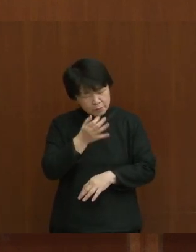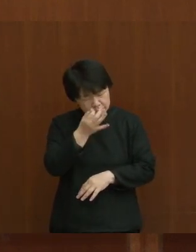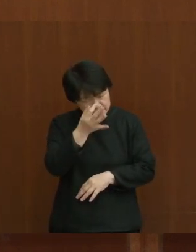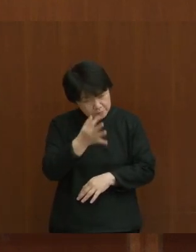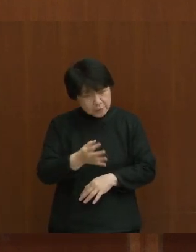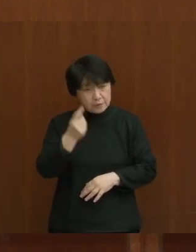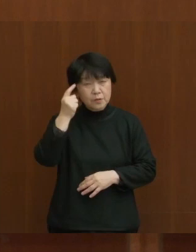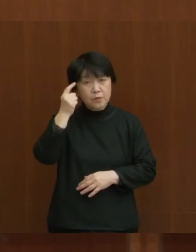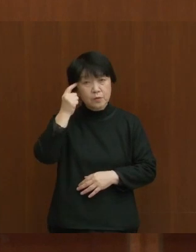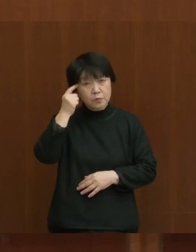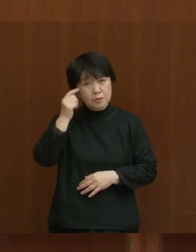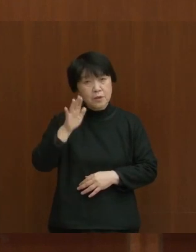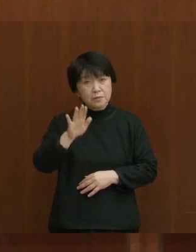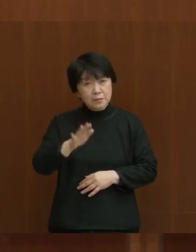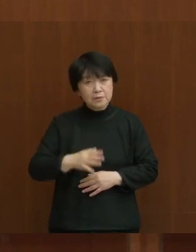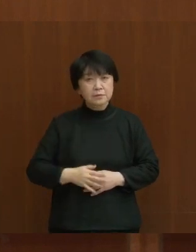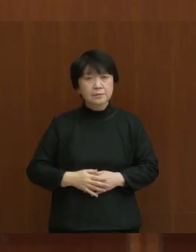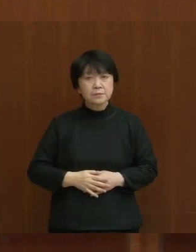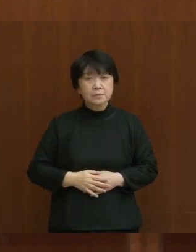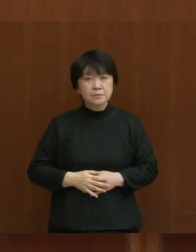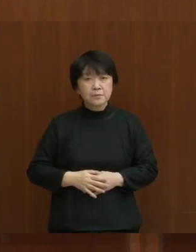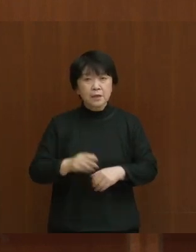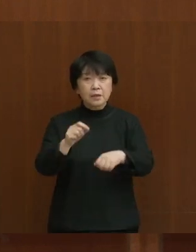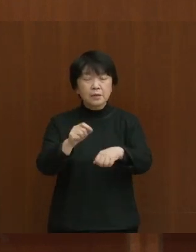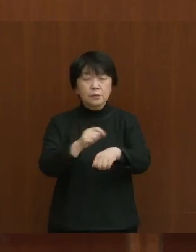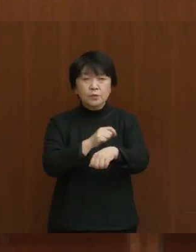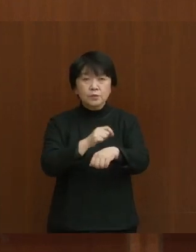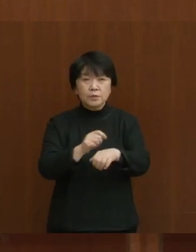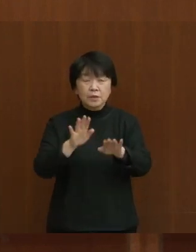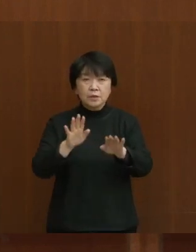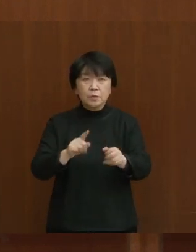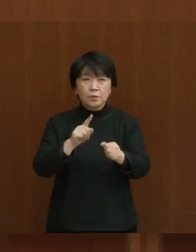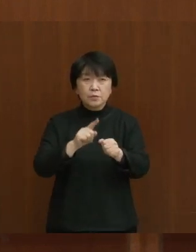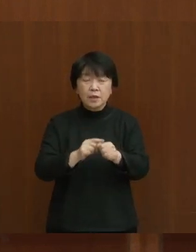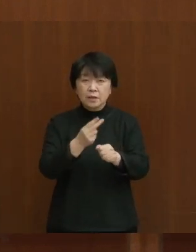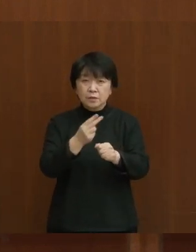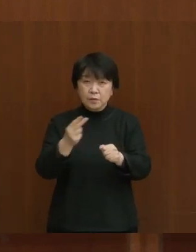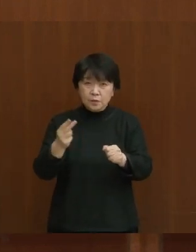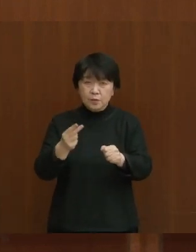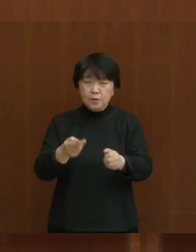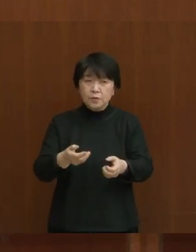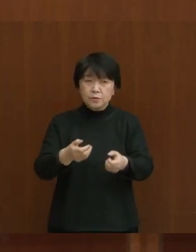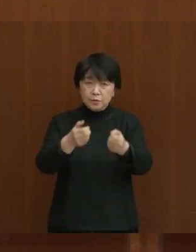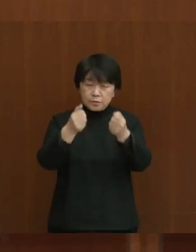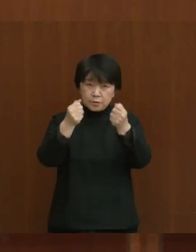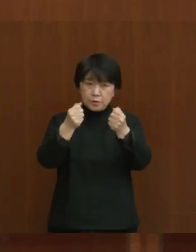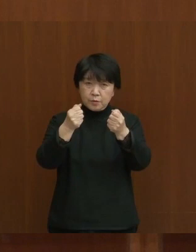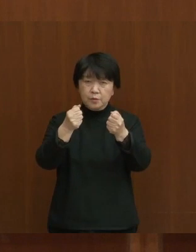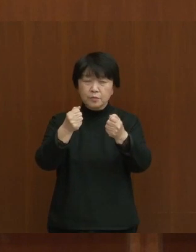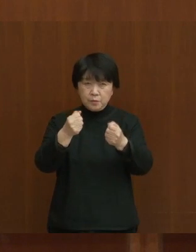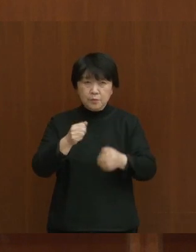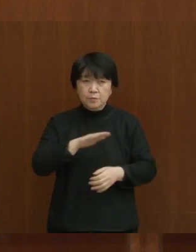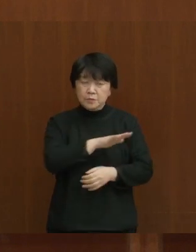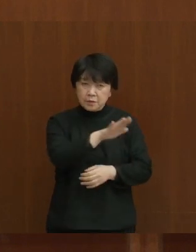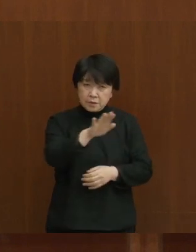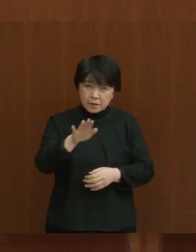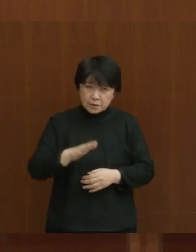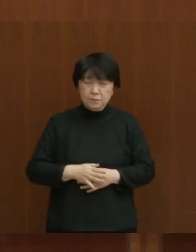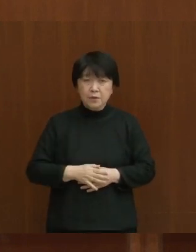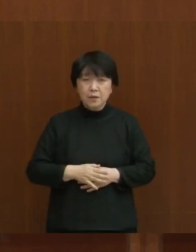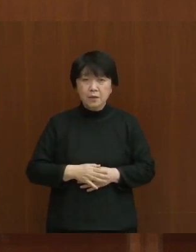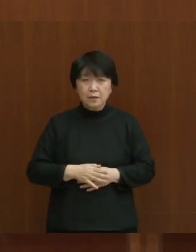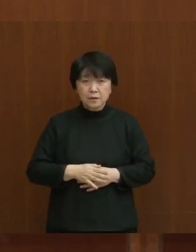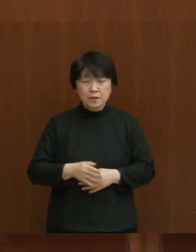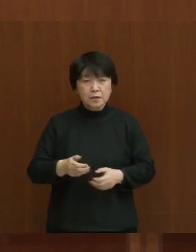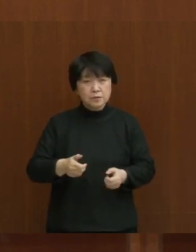ています。特に今年度が卒業、修了の年度となった皆さんには、卒業